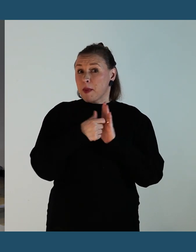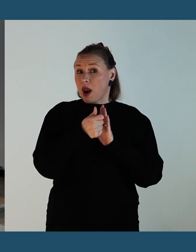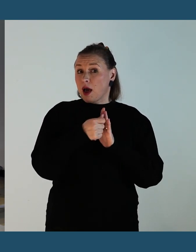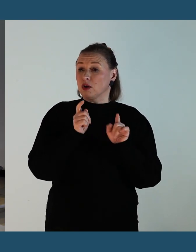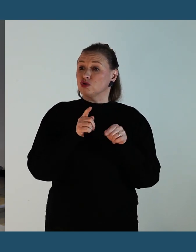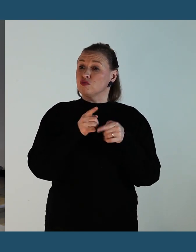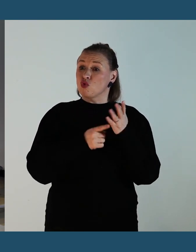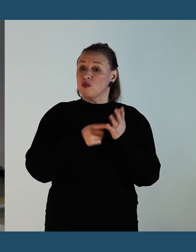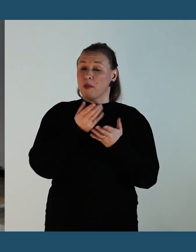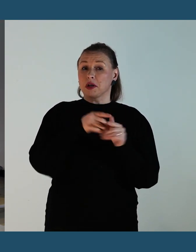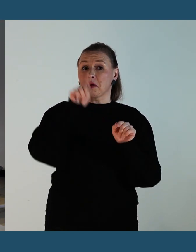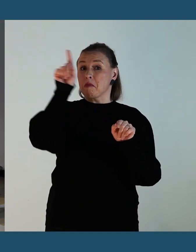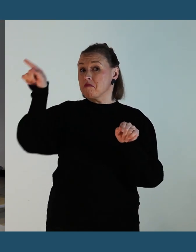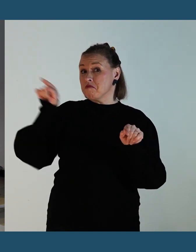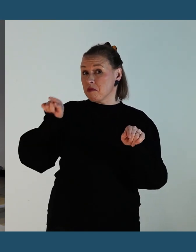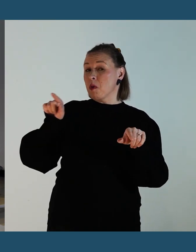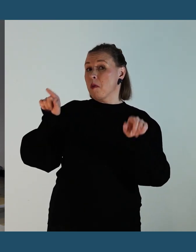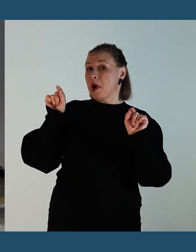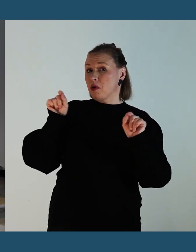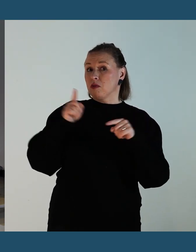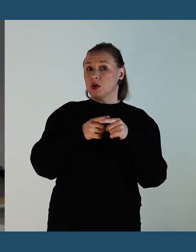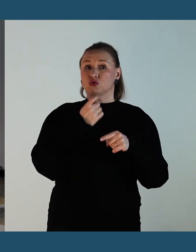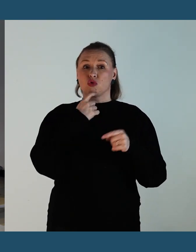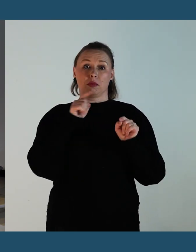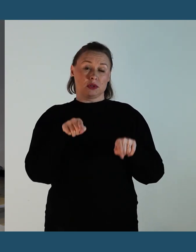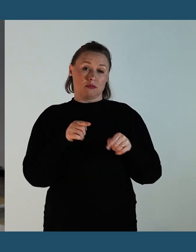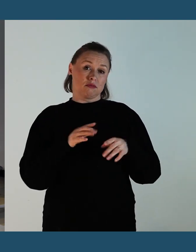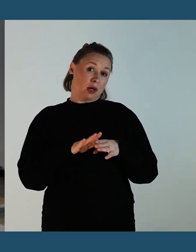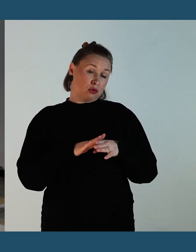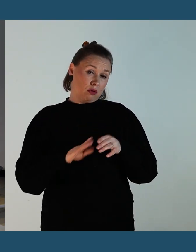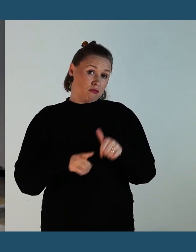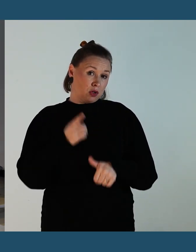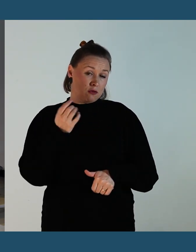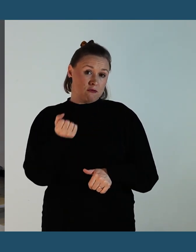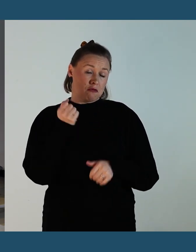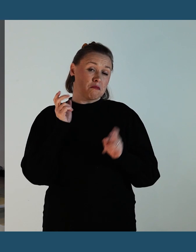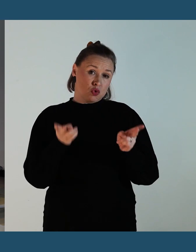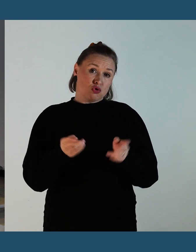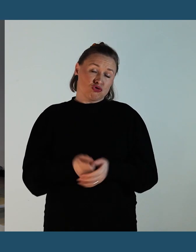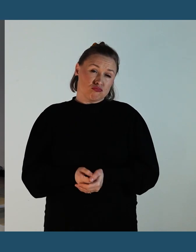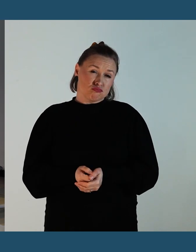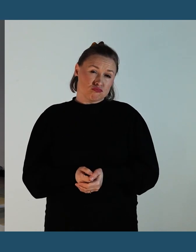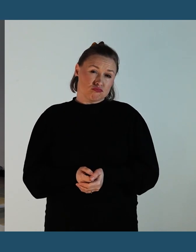niin niitä voisi ottaa täälläkin käyttöön. Kiitos.